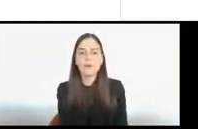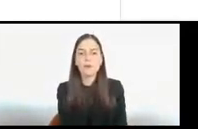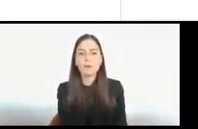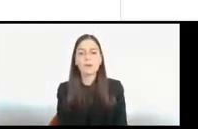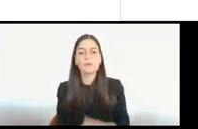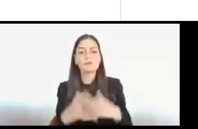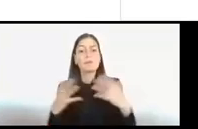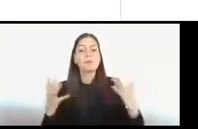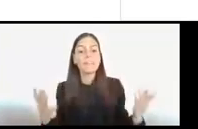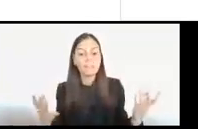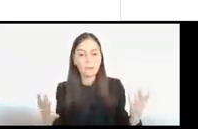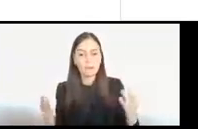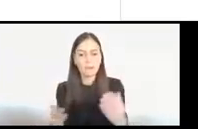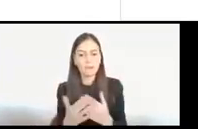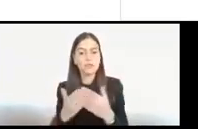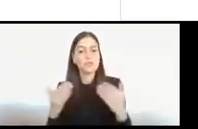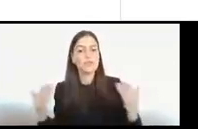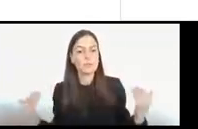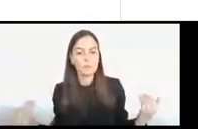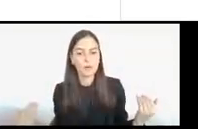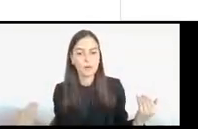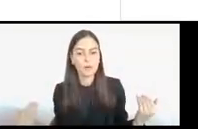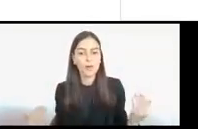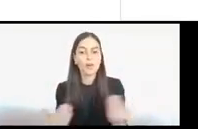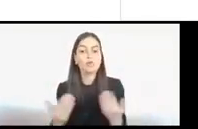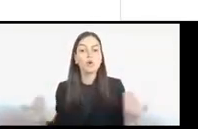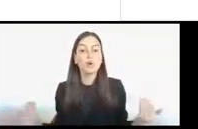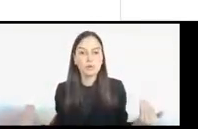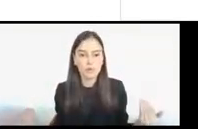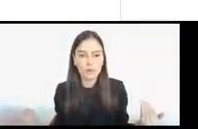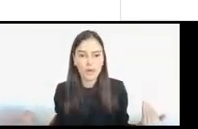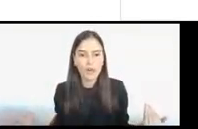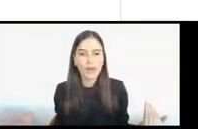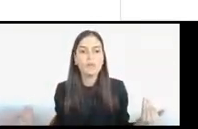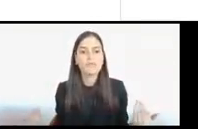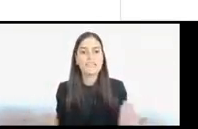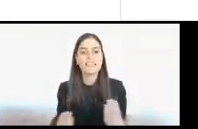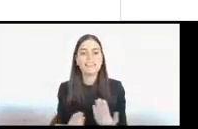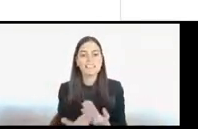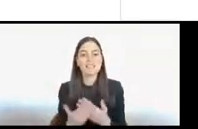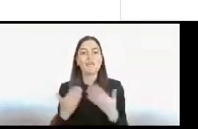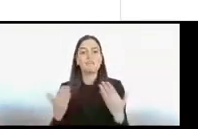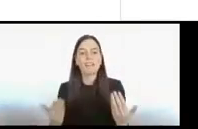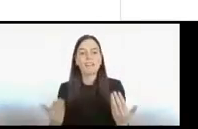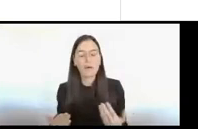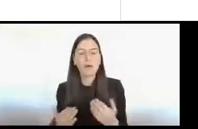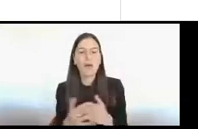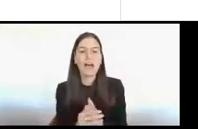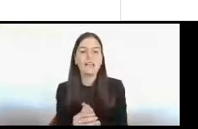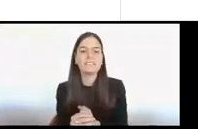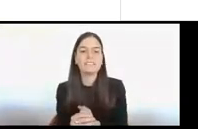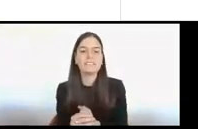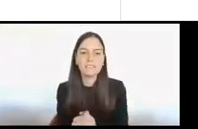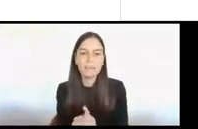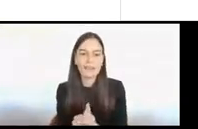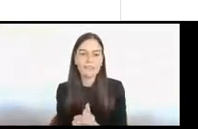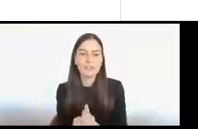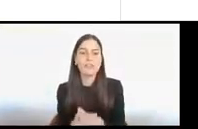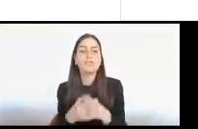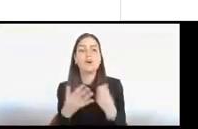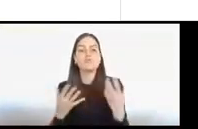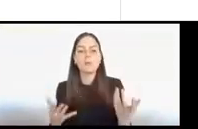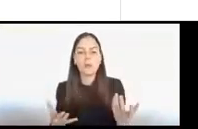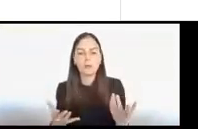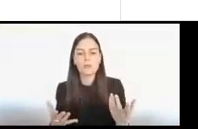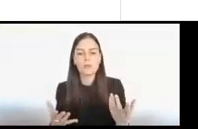vraiment, vous l'aurez compris, on se prive pendant tout ce démembrement de revenus. Donc, ça s'adresse vraiment à un type